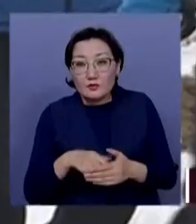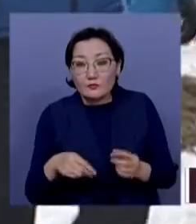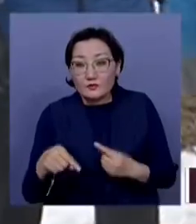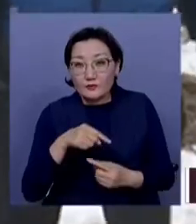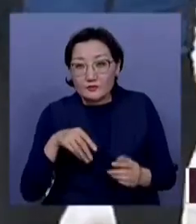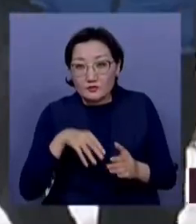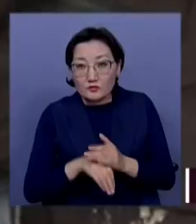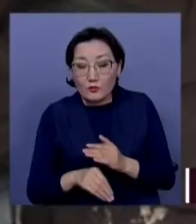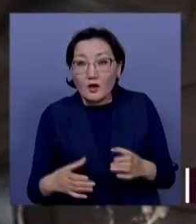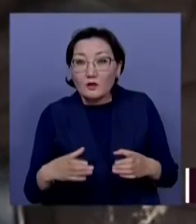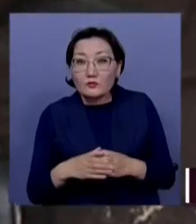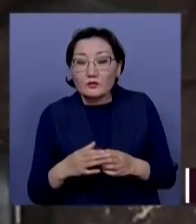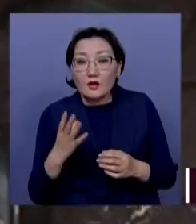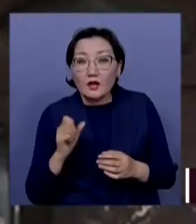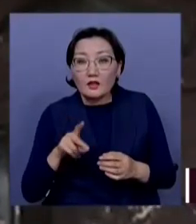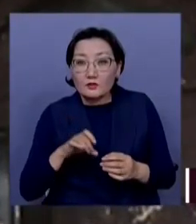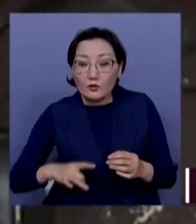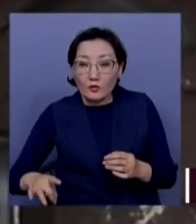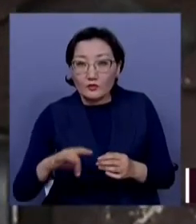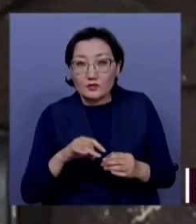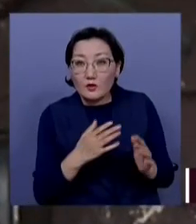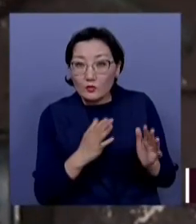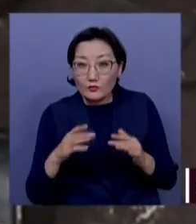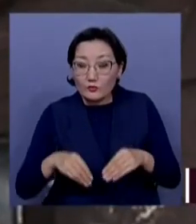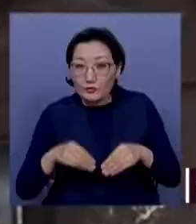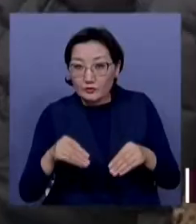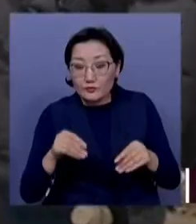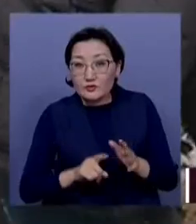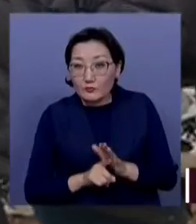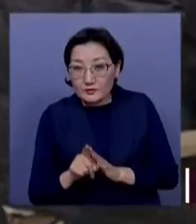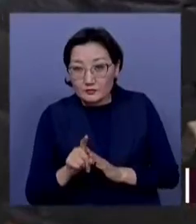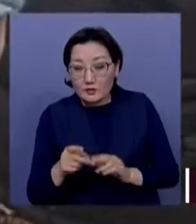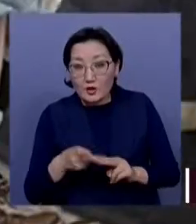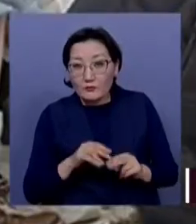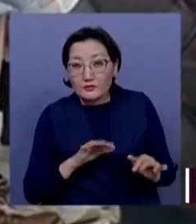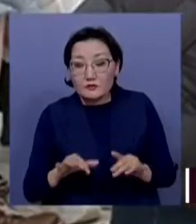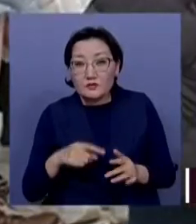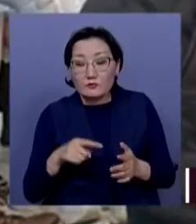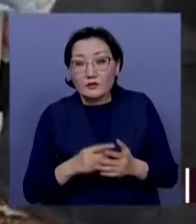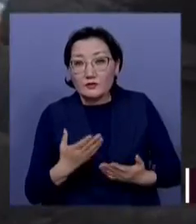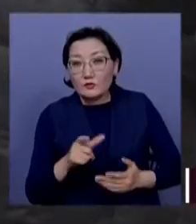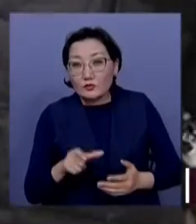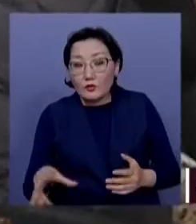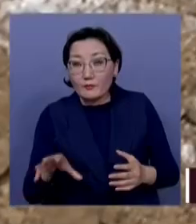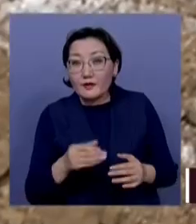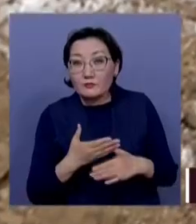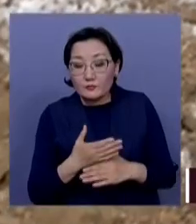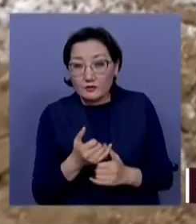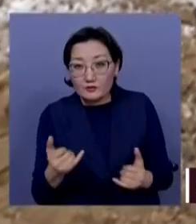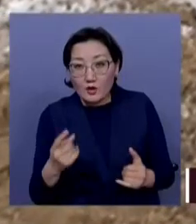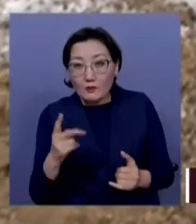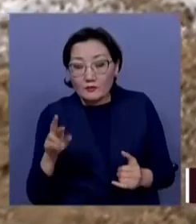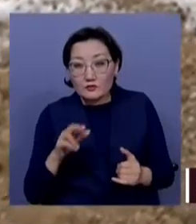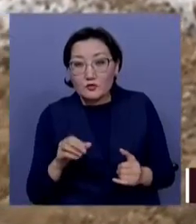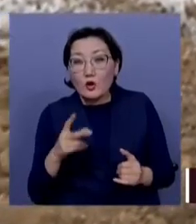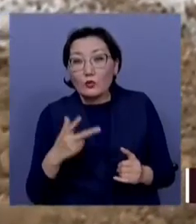кәсіпкерлер кірген бастамашыл топ Алатау ауданына қарағай орманын отырғызу ісін қолға алды. Мұндай игі шараға қала тұрғындары да жаппай атсалысты. 1 қаңтар